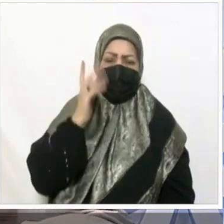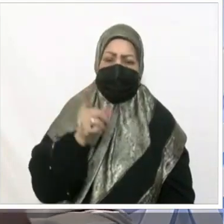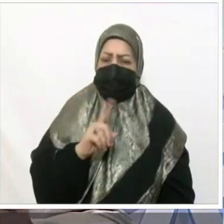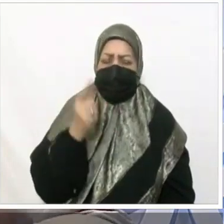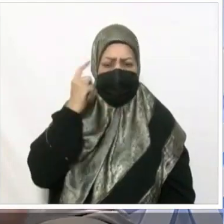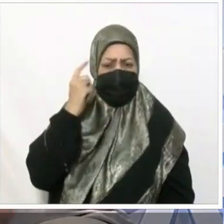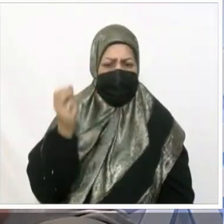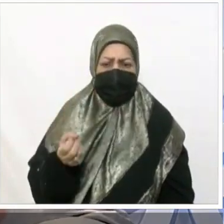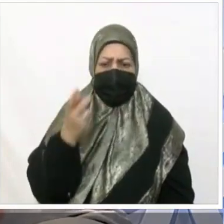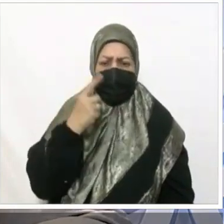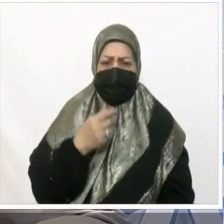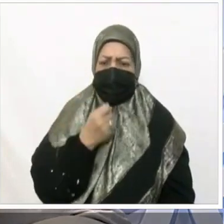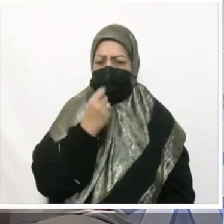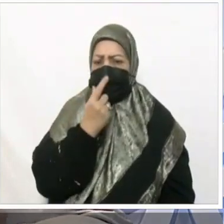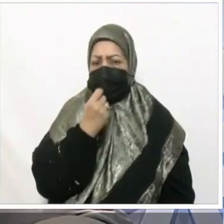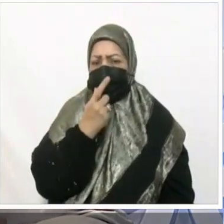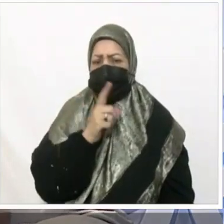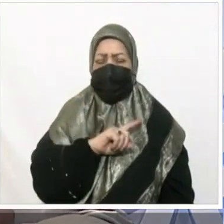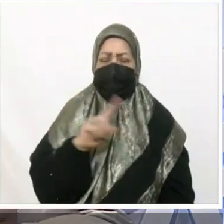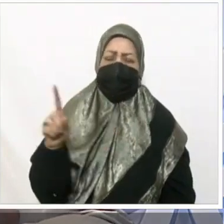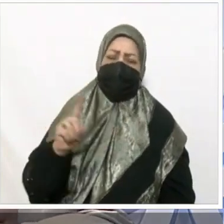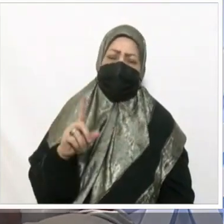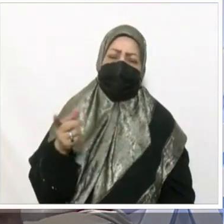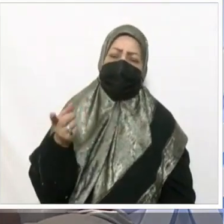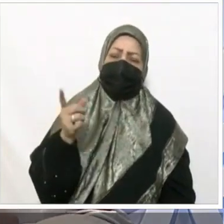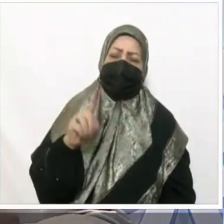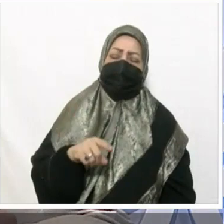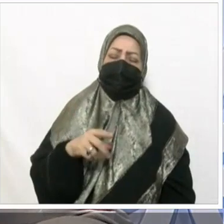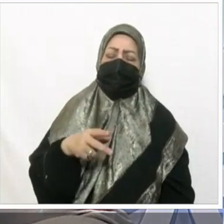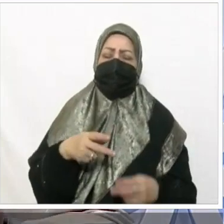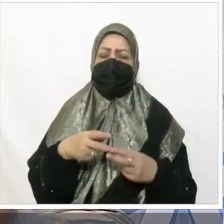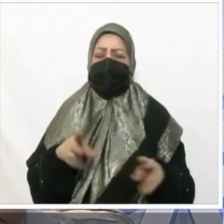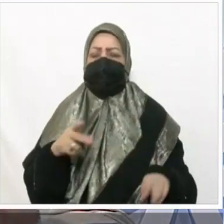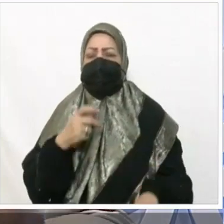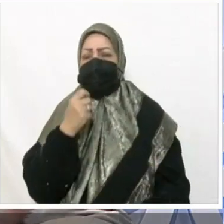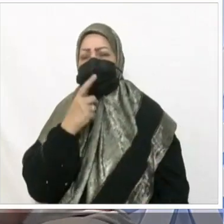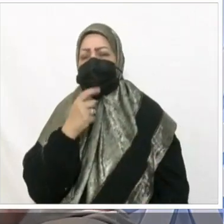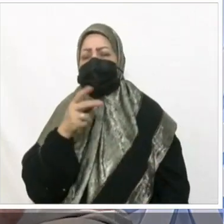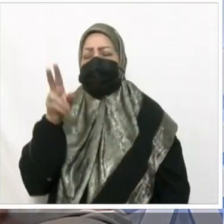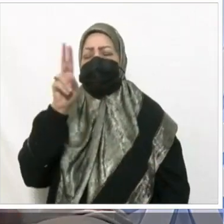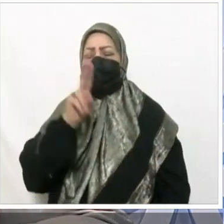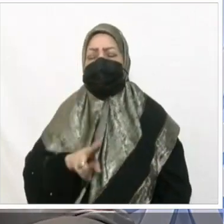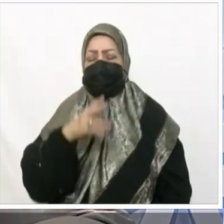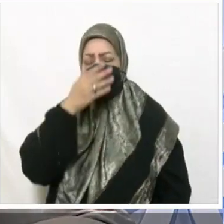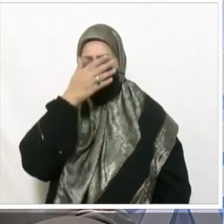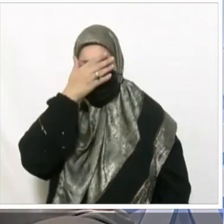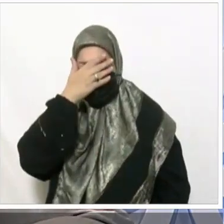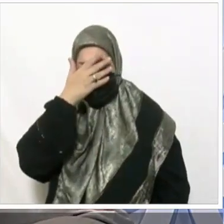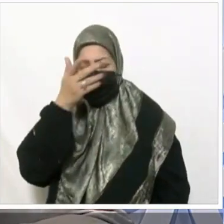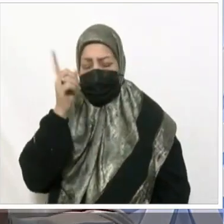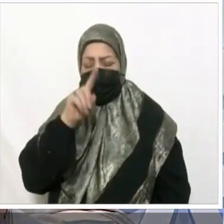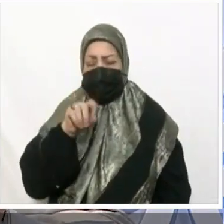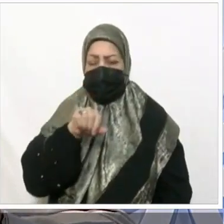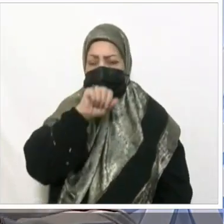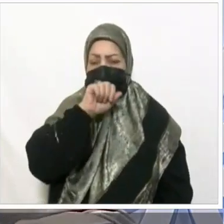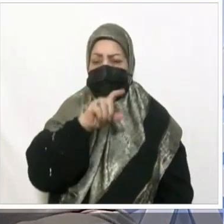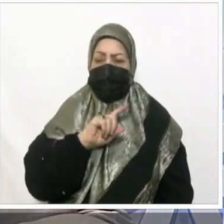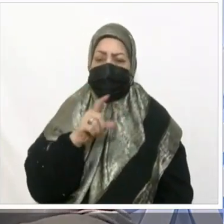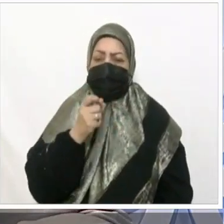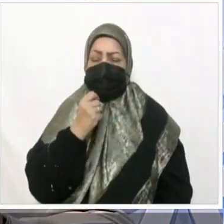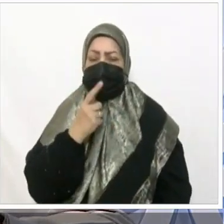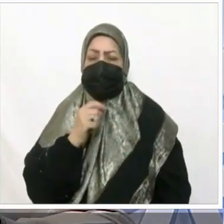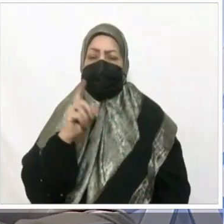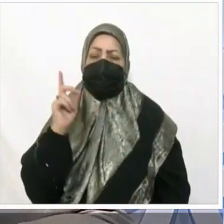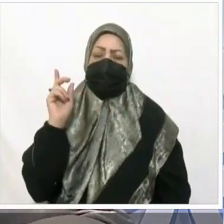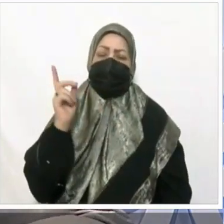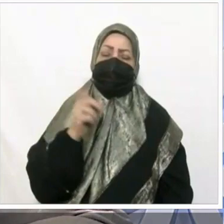أهل الإفتاء إذا سئل أن يقول أنا والله مدرس قرآن، أنا إمام أوقات، أنا خطيب جمعة،